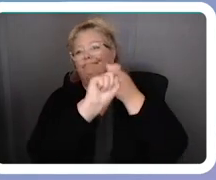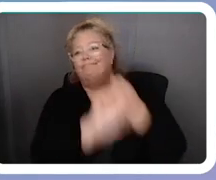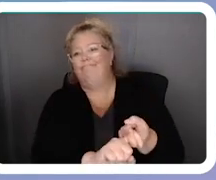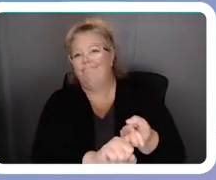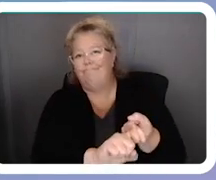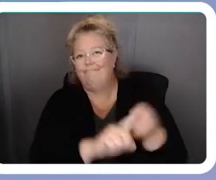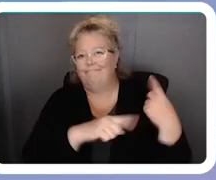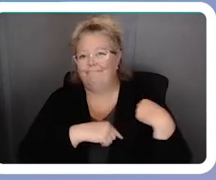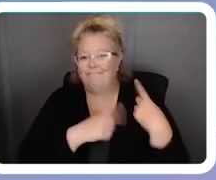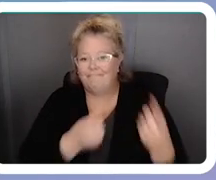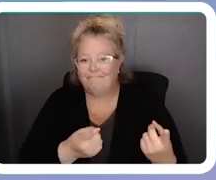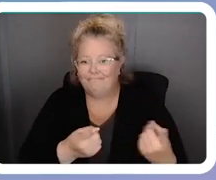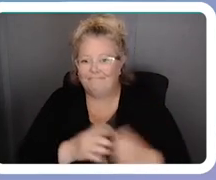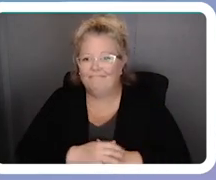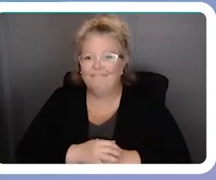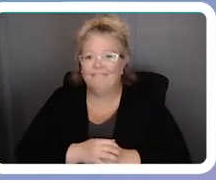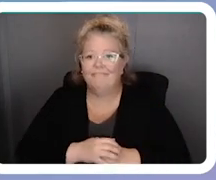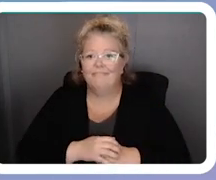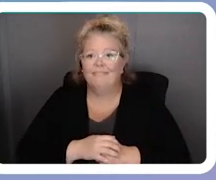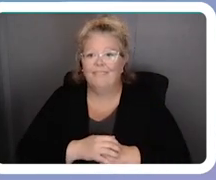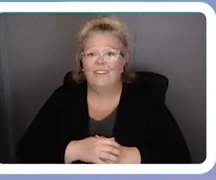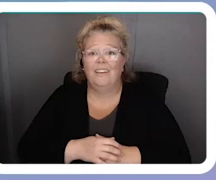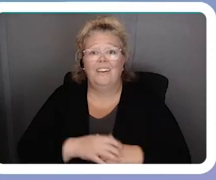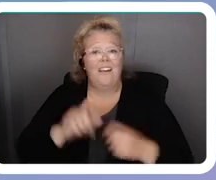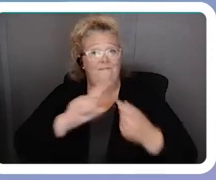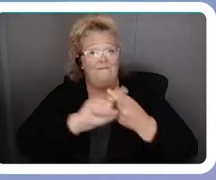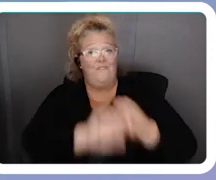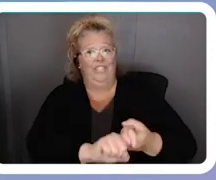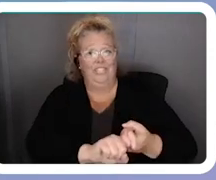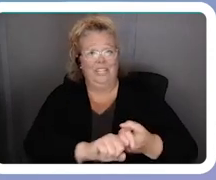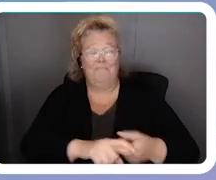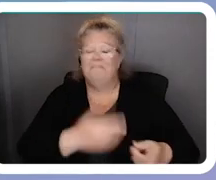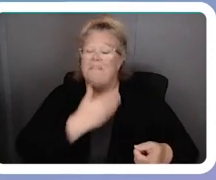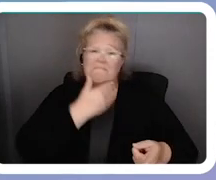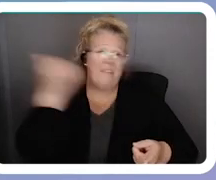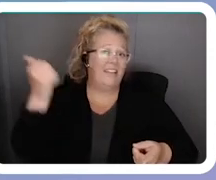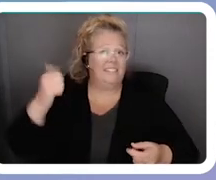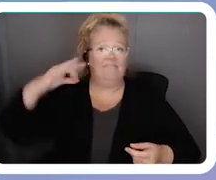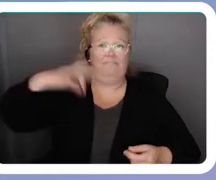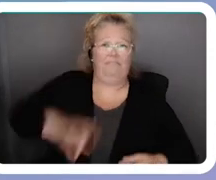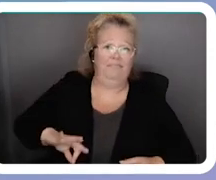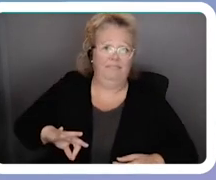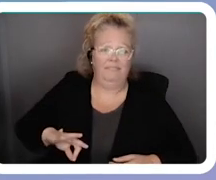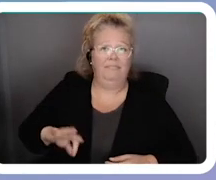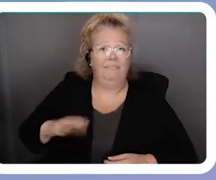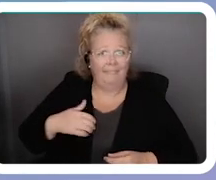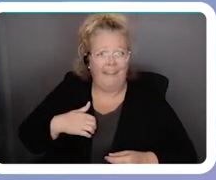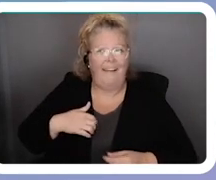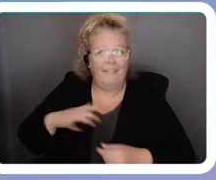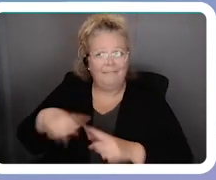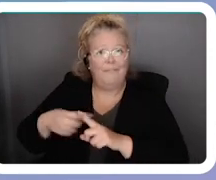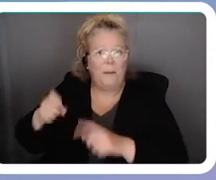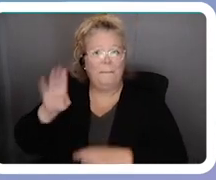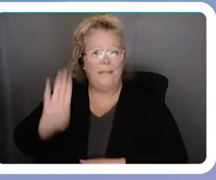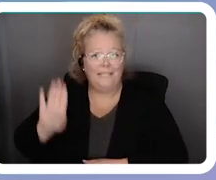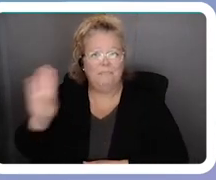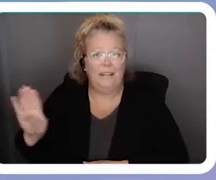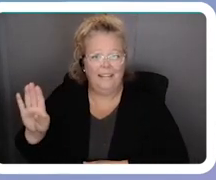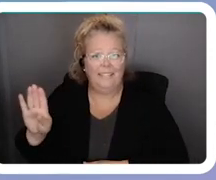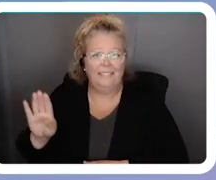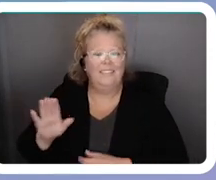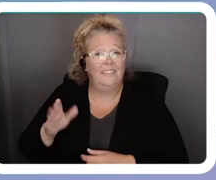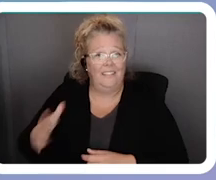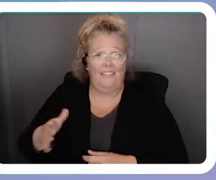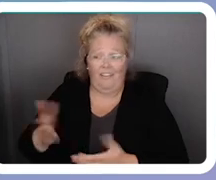οι φίλοι μου. Η φιλία είναι εγώ το δώρο τα Best Buddies και μου το